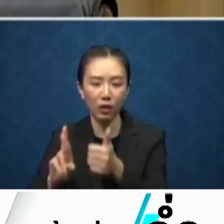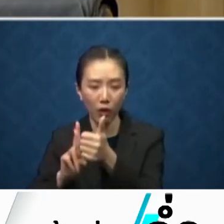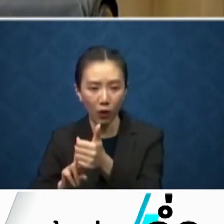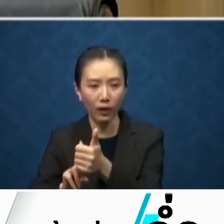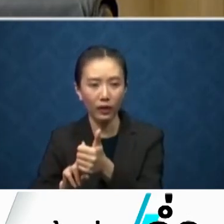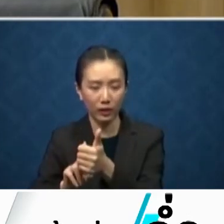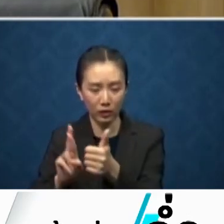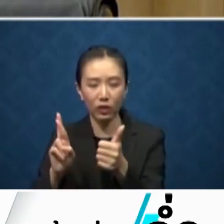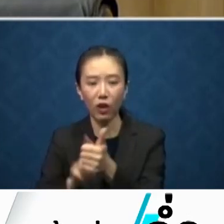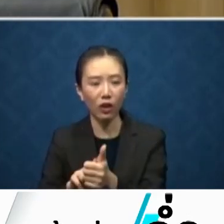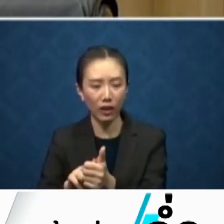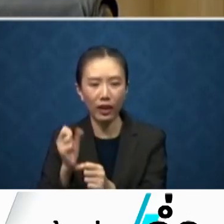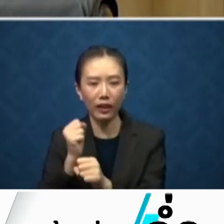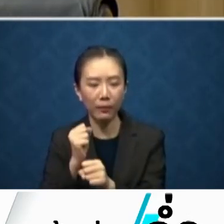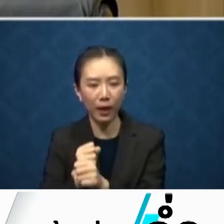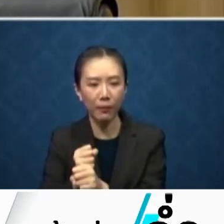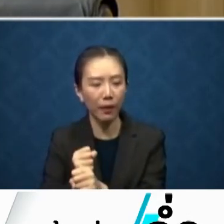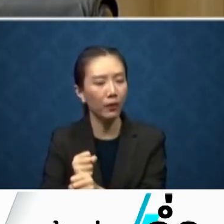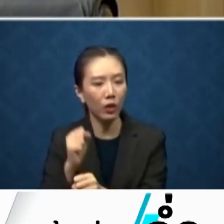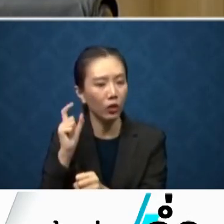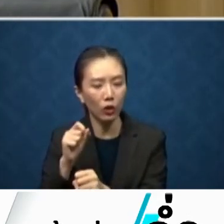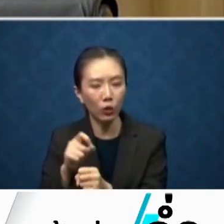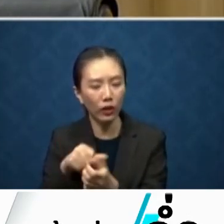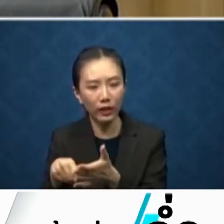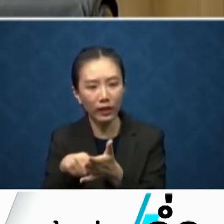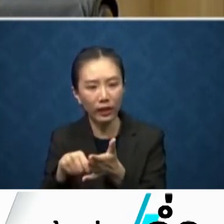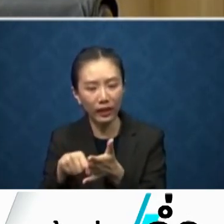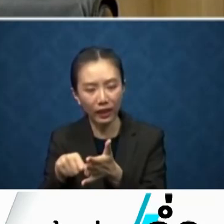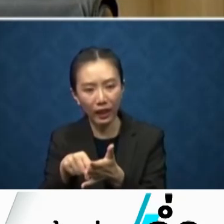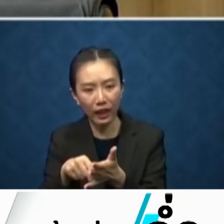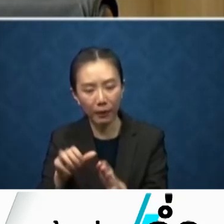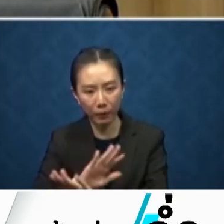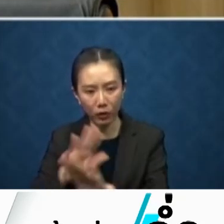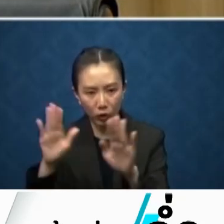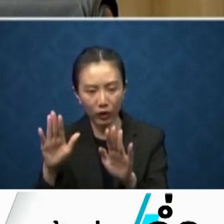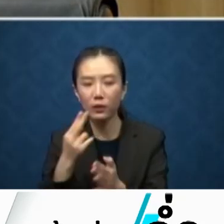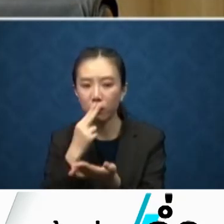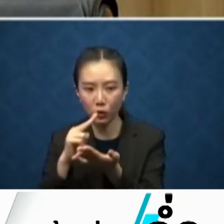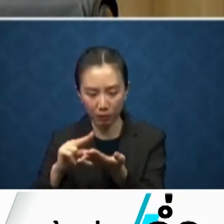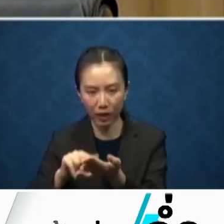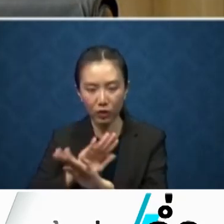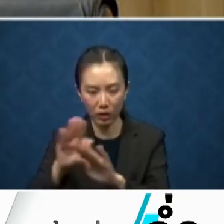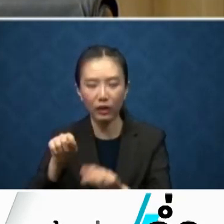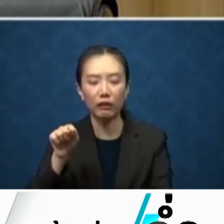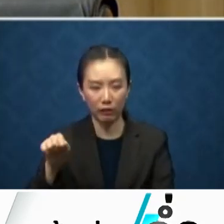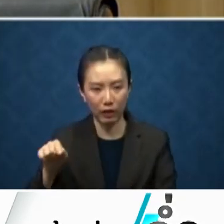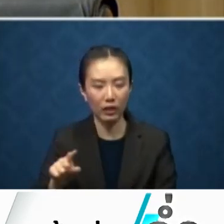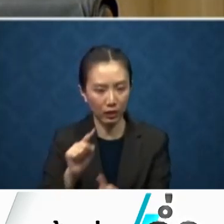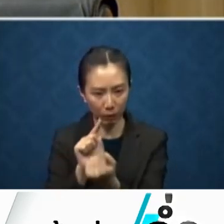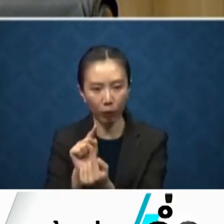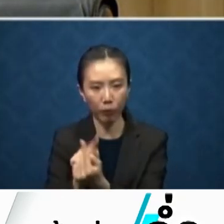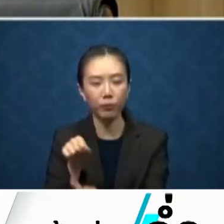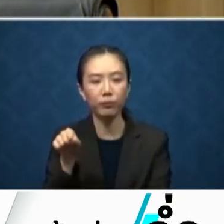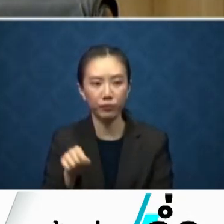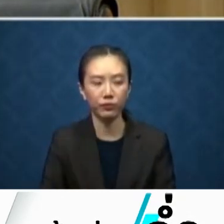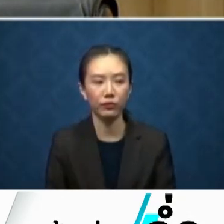อภิปรายสนับสนุนให้สวลงติเห็นชอบนะครับจะได้เคารพหลักการของรัฐธรรมนูญแล้วก็ยกตัวอย่างว่าที่ผ่านมาช่วง